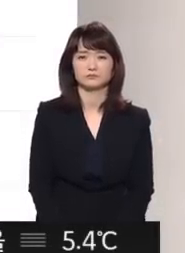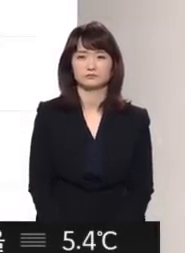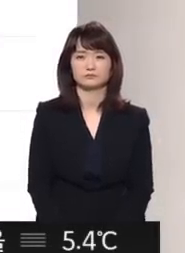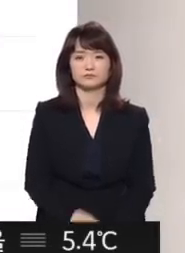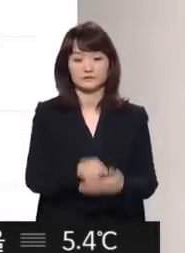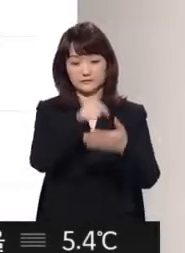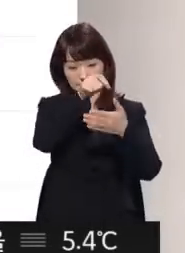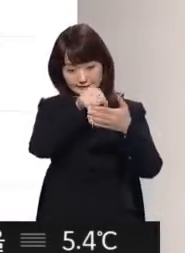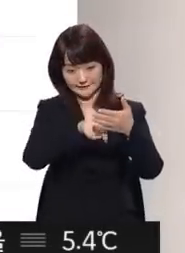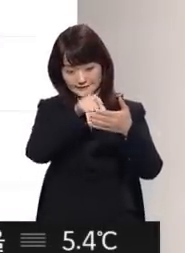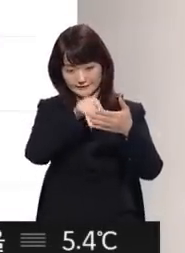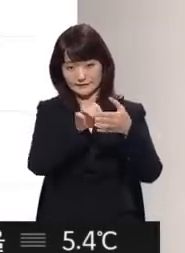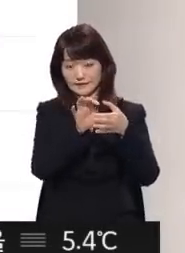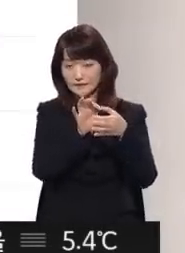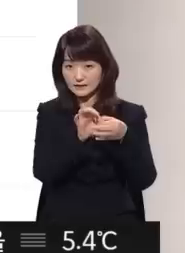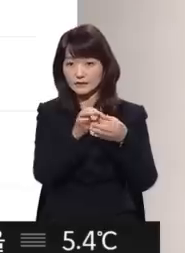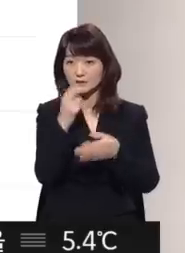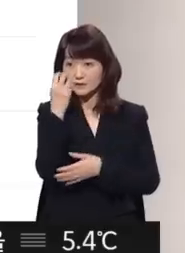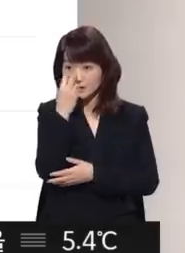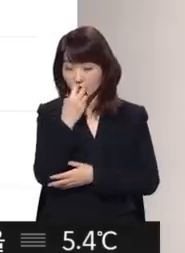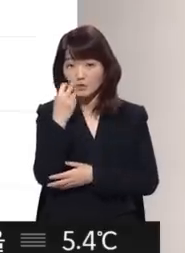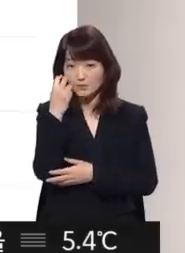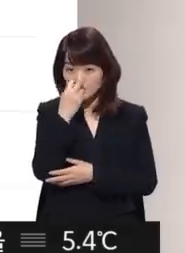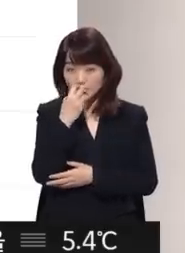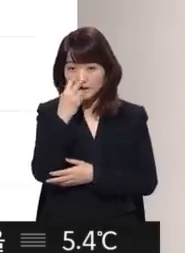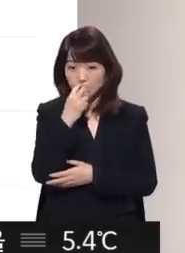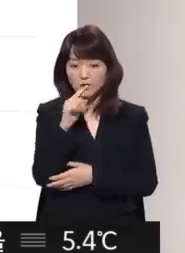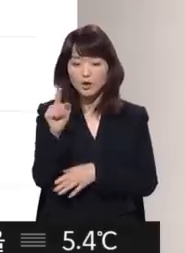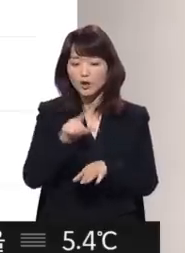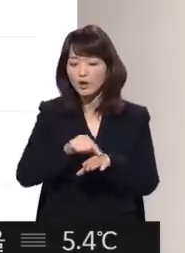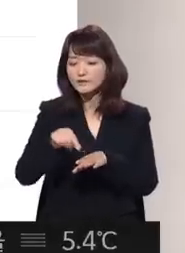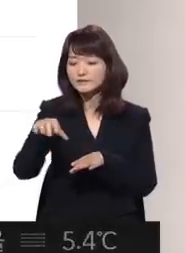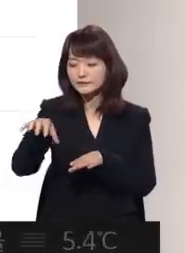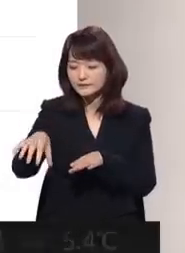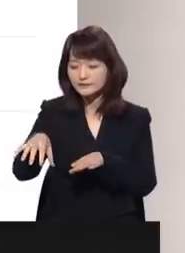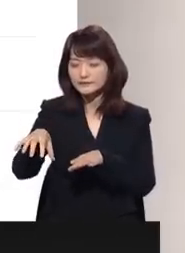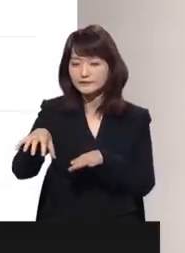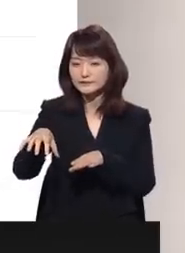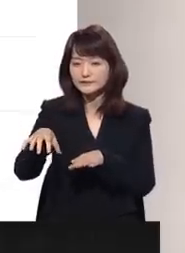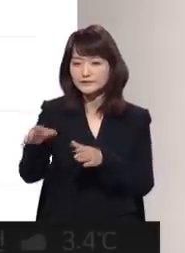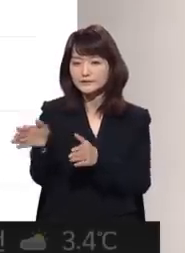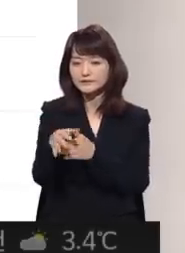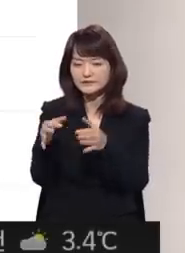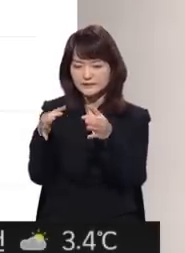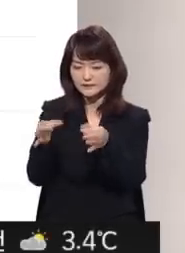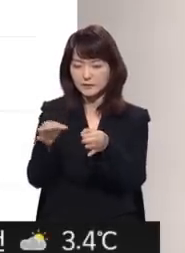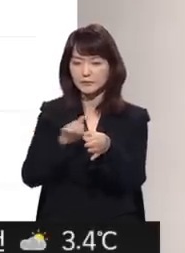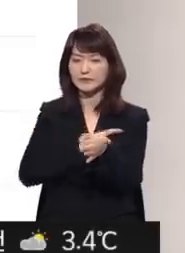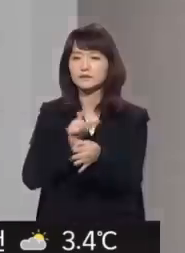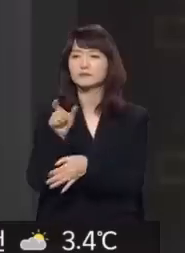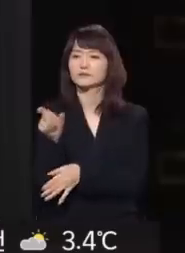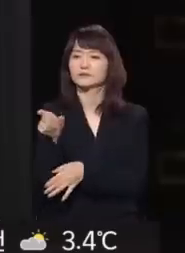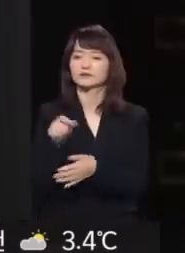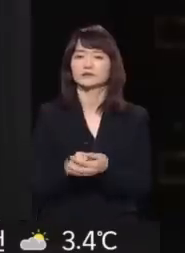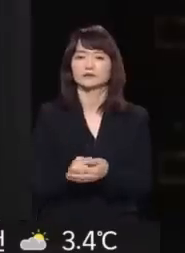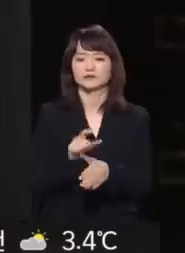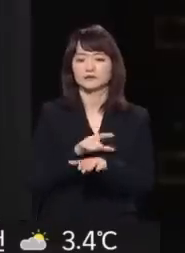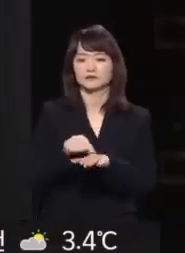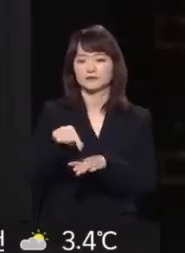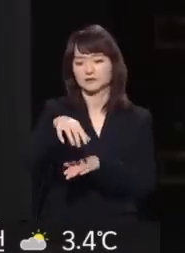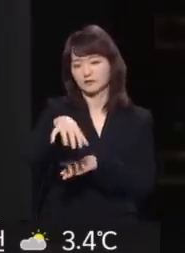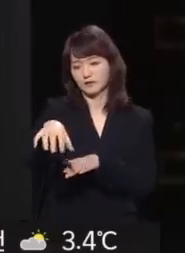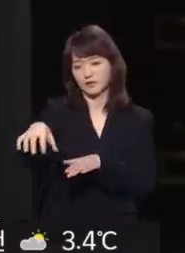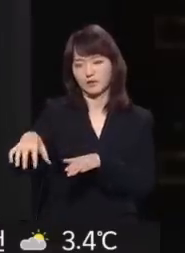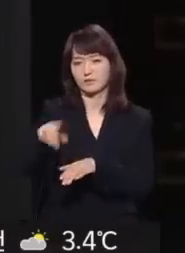관련 기사를 검색해 보시면 어느 지역 신협인지가 다 나옵니다만 저희가 지역을